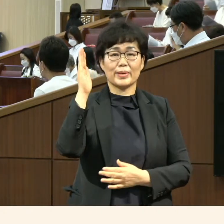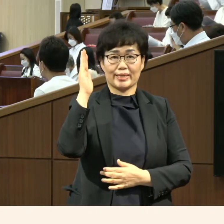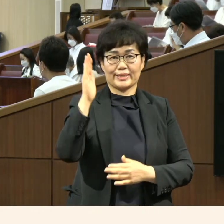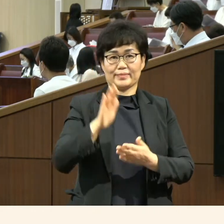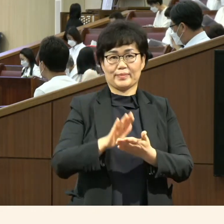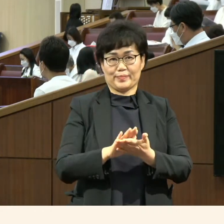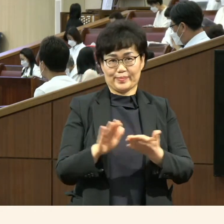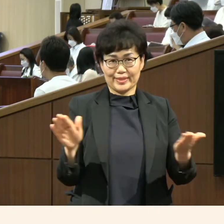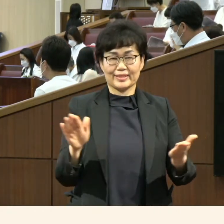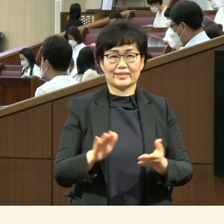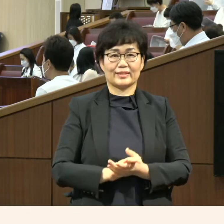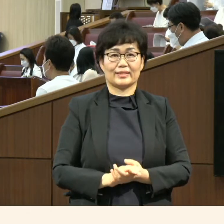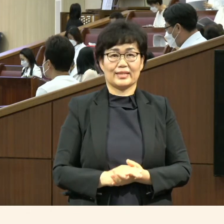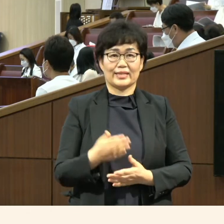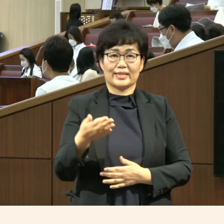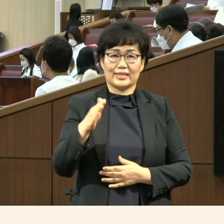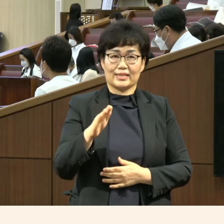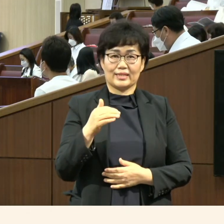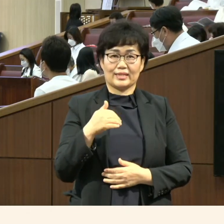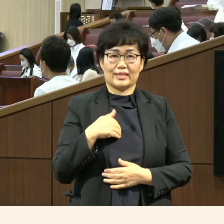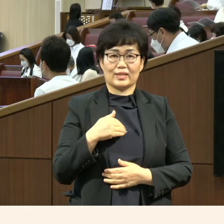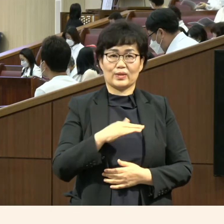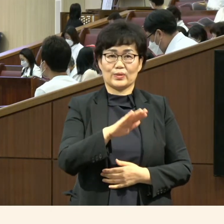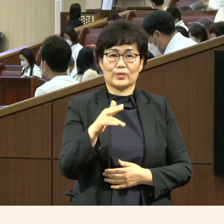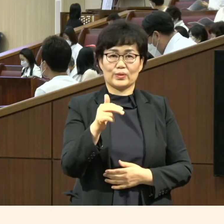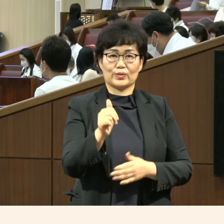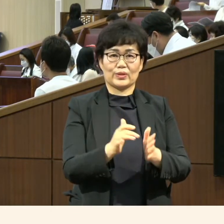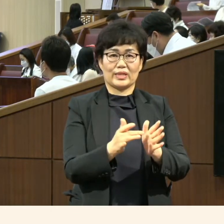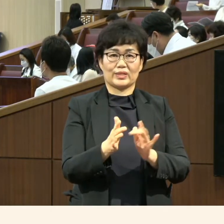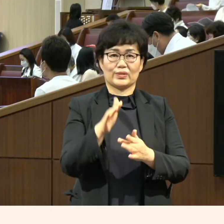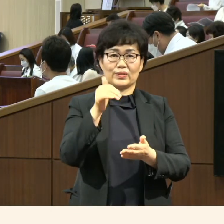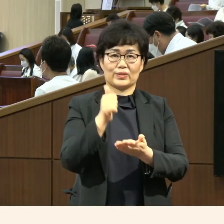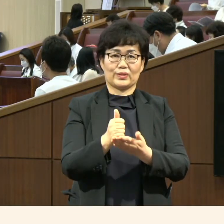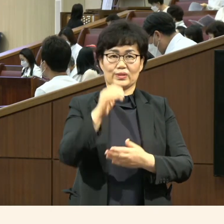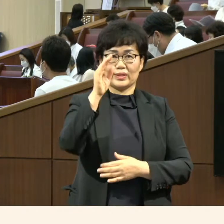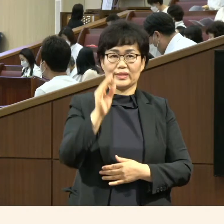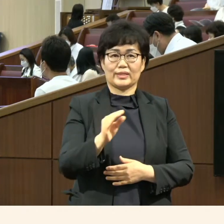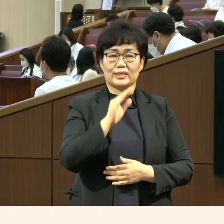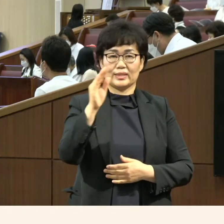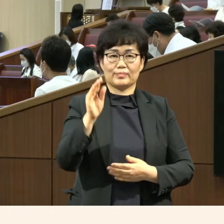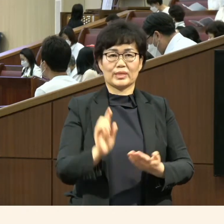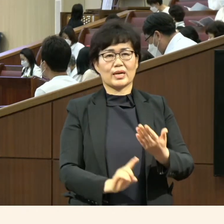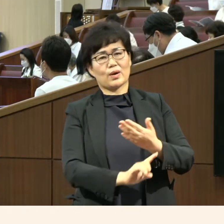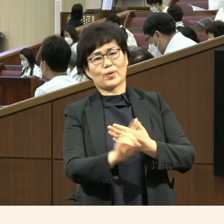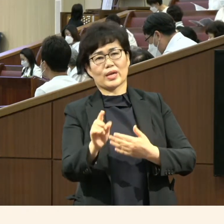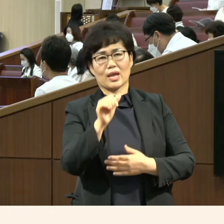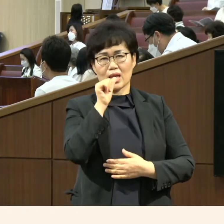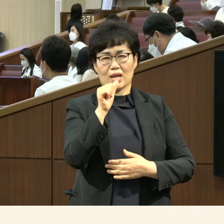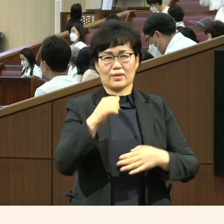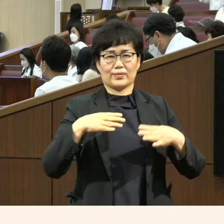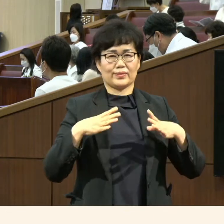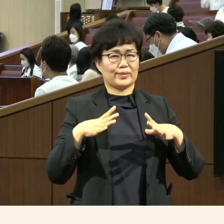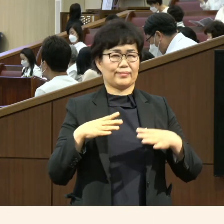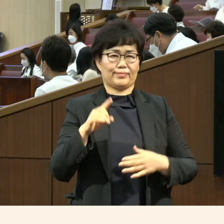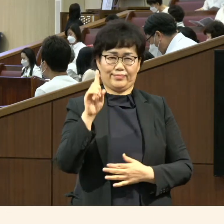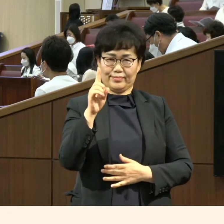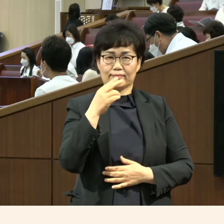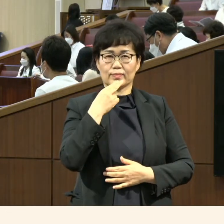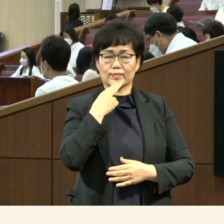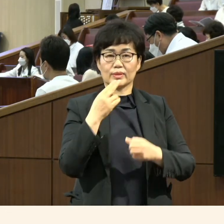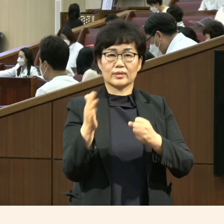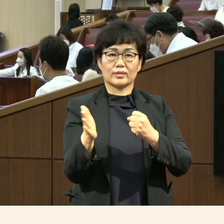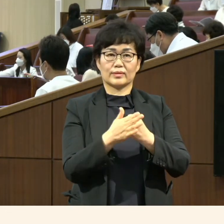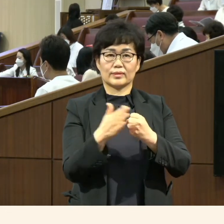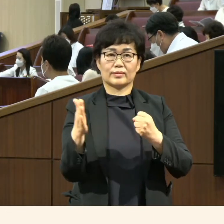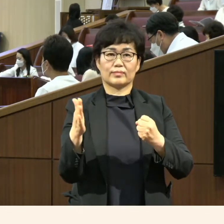말씀입니다. 그러나 내게는 우리 주 예수 그리스도의 십자가 외에 결코